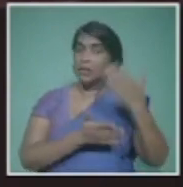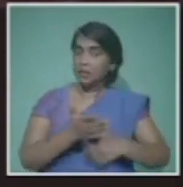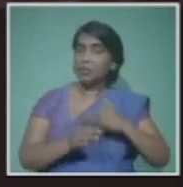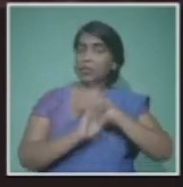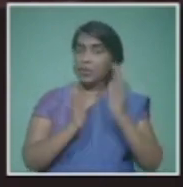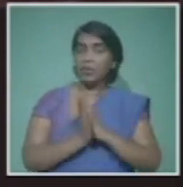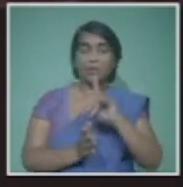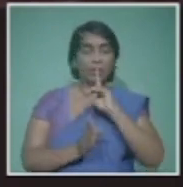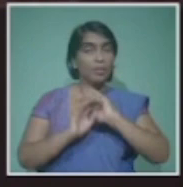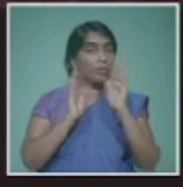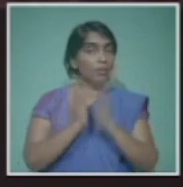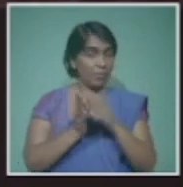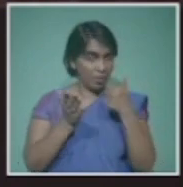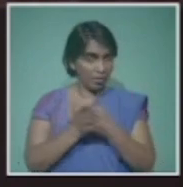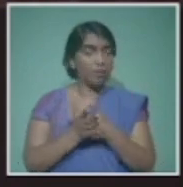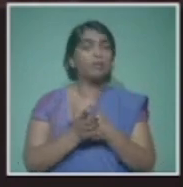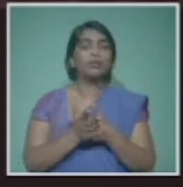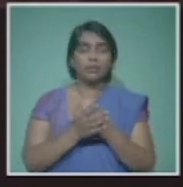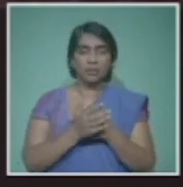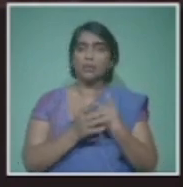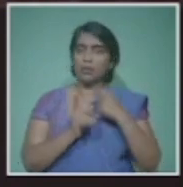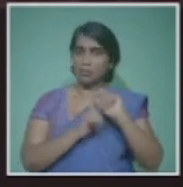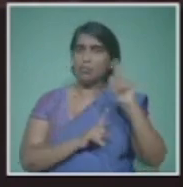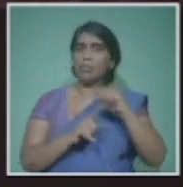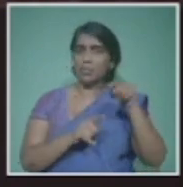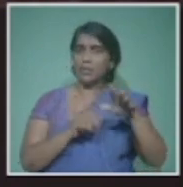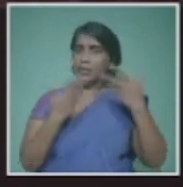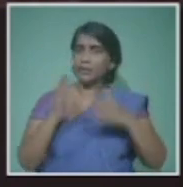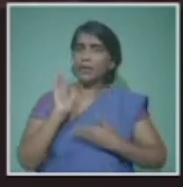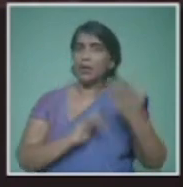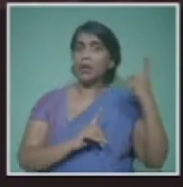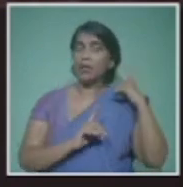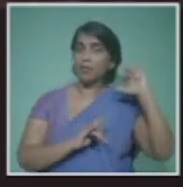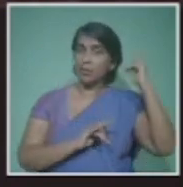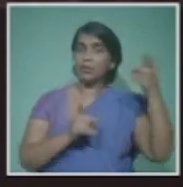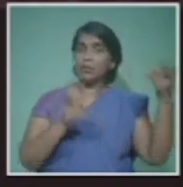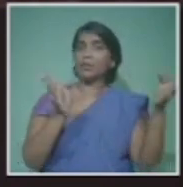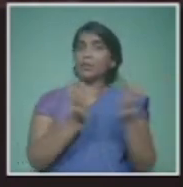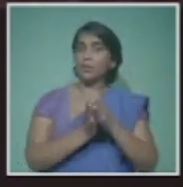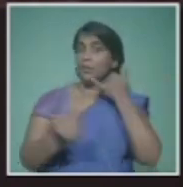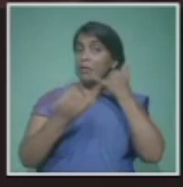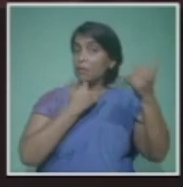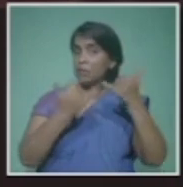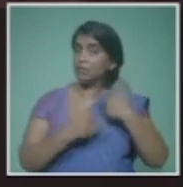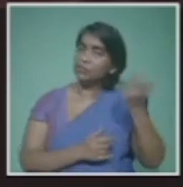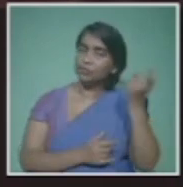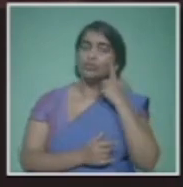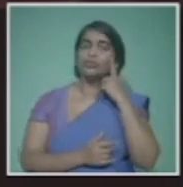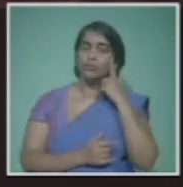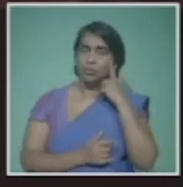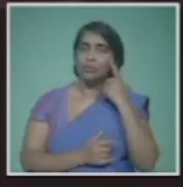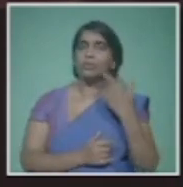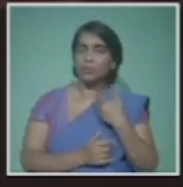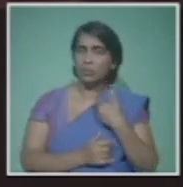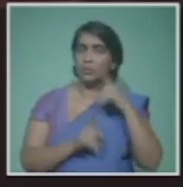ඔය ඔබතුමා කියන කට්ටිය නිවැරදි නම් මොකද අපි දන්නවා පාර්ලිමේන්තුවේ ඉවරලා යනකොට හමුදා ප්‍රධානියයි ඔබතුමායි අතර තිබුණු දුරකථන සංවාදයත් අපි දන්නවා. ඉතින්